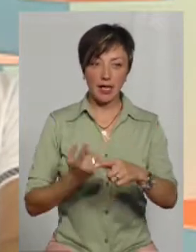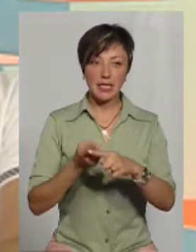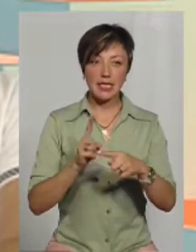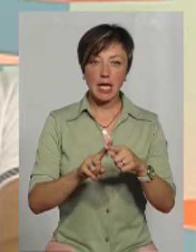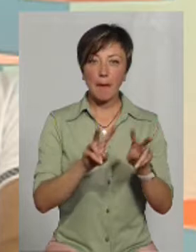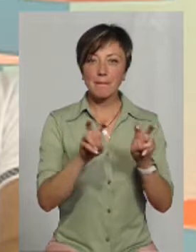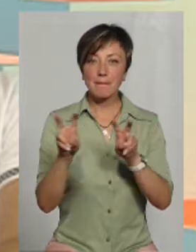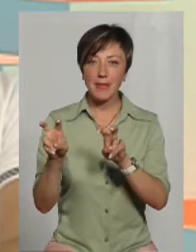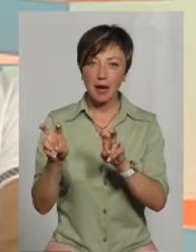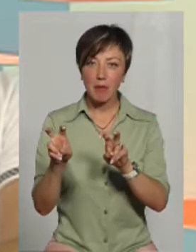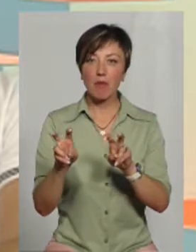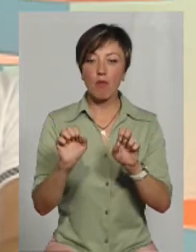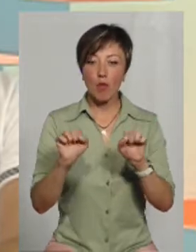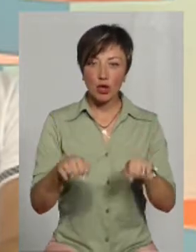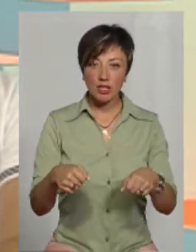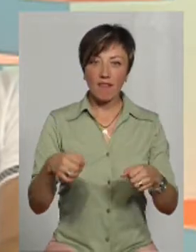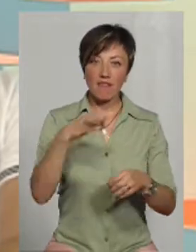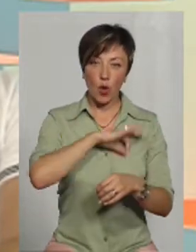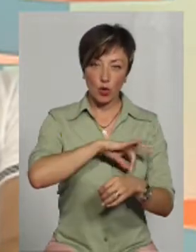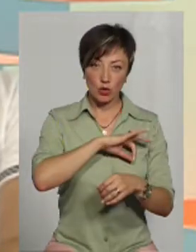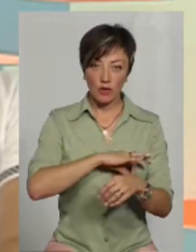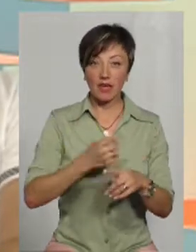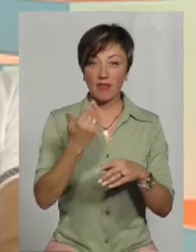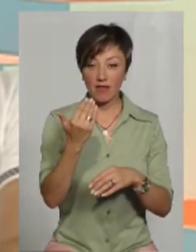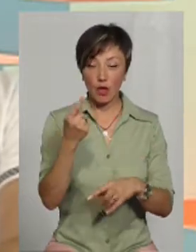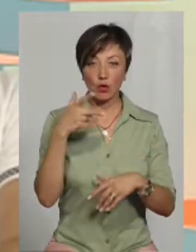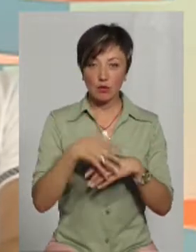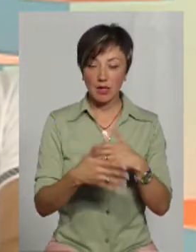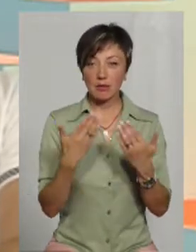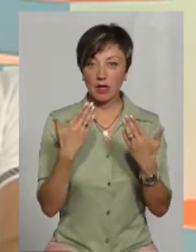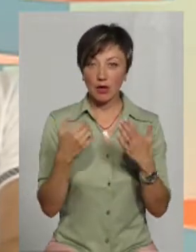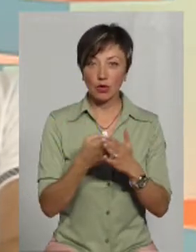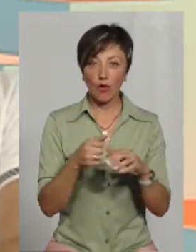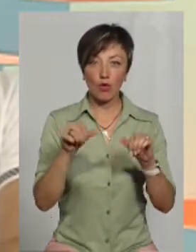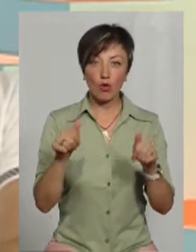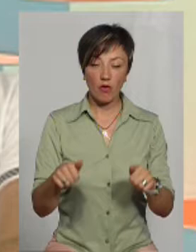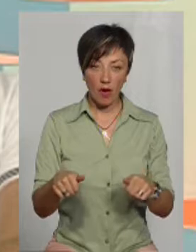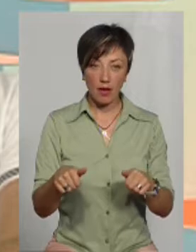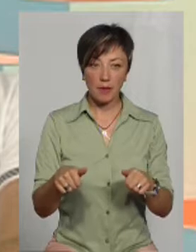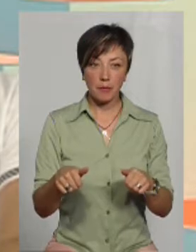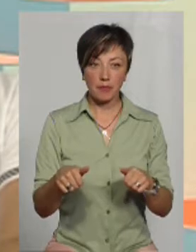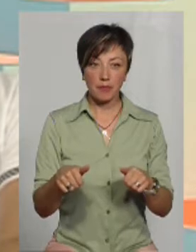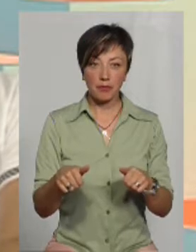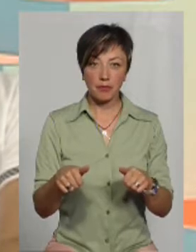цих препаратів, які дозволено використовувати. І якщо ви з розумінням підійдете до формування